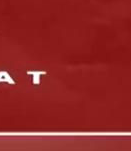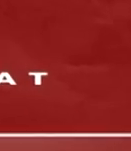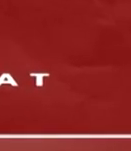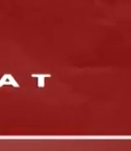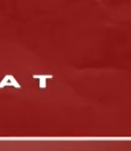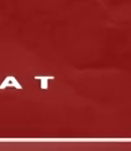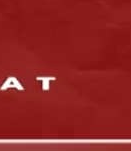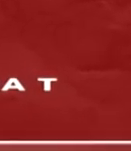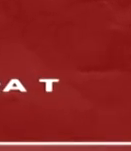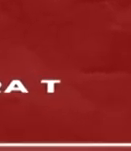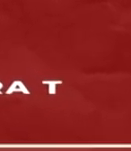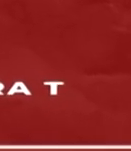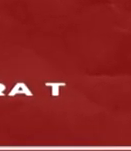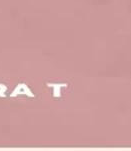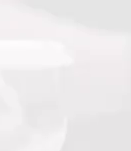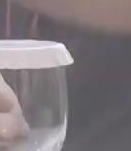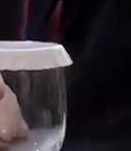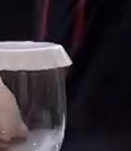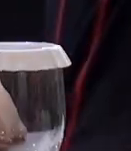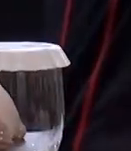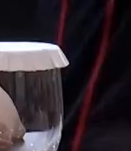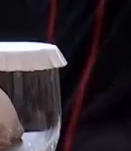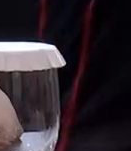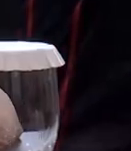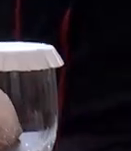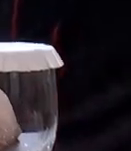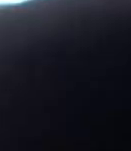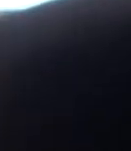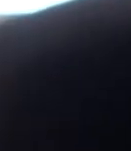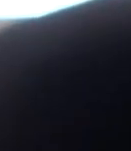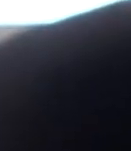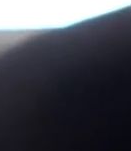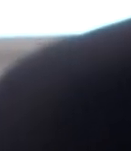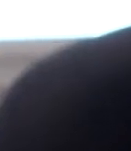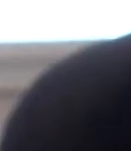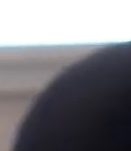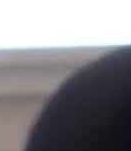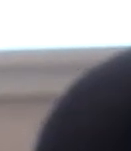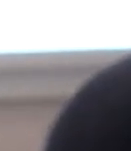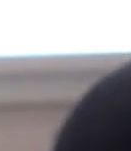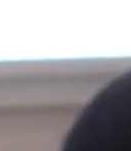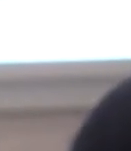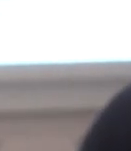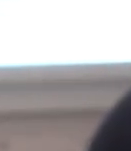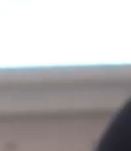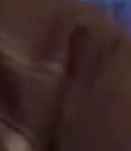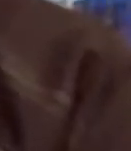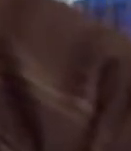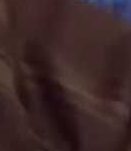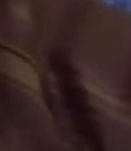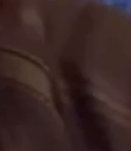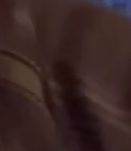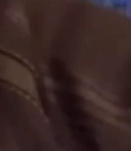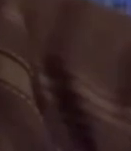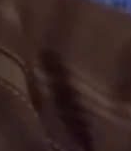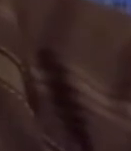Futsal Indonesia FFI, Haritanu Sudibyo, untuk bertanding membawa nama Indonesia dalam SEA Games ke-31 tahun 2021. Kerja